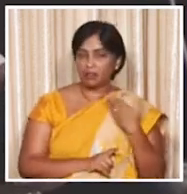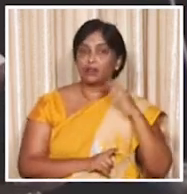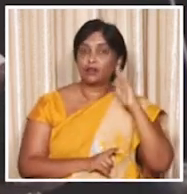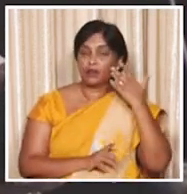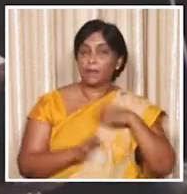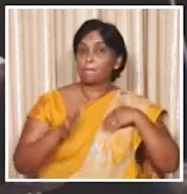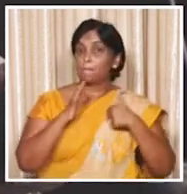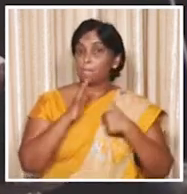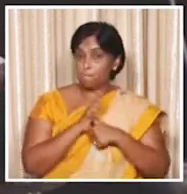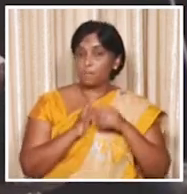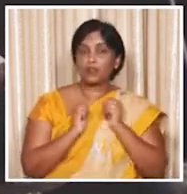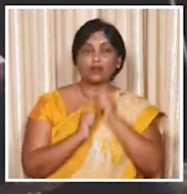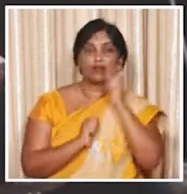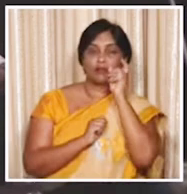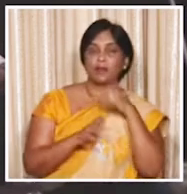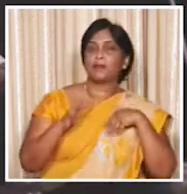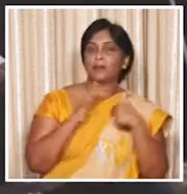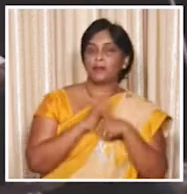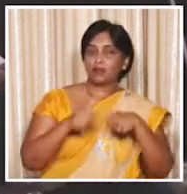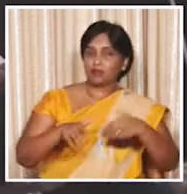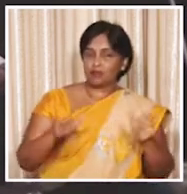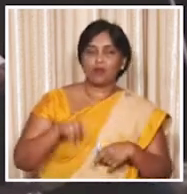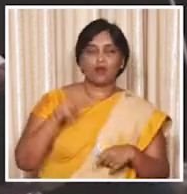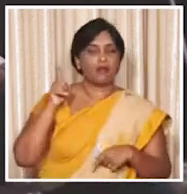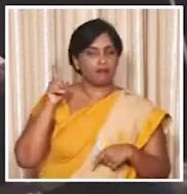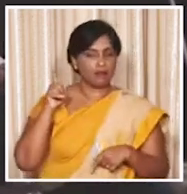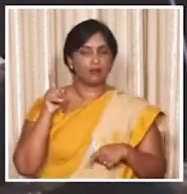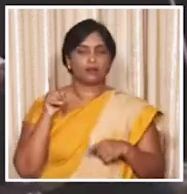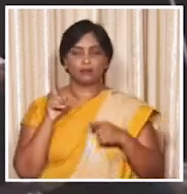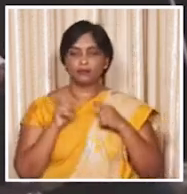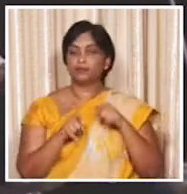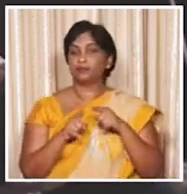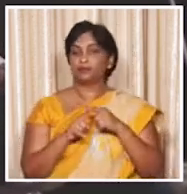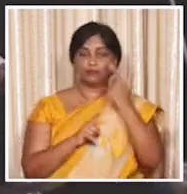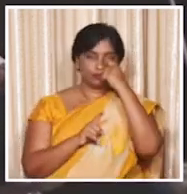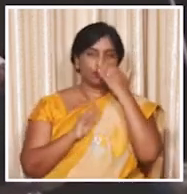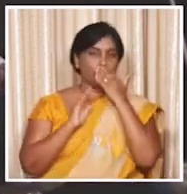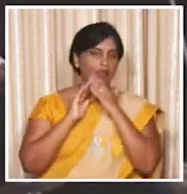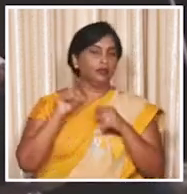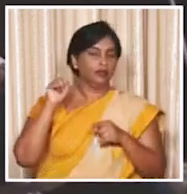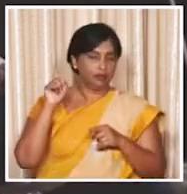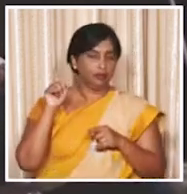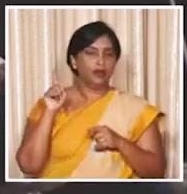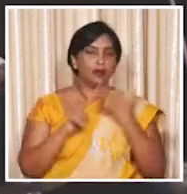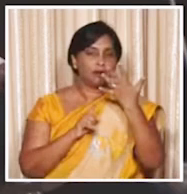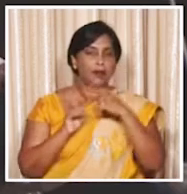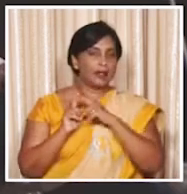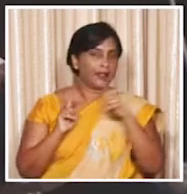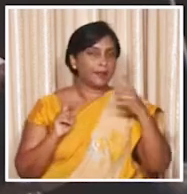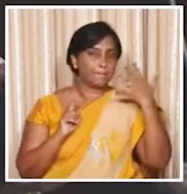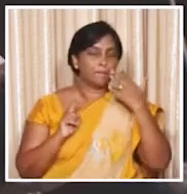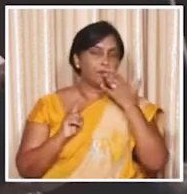தான் என்று அந்த கடமைகளில் இருக்கிறார்கள். அல்லப்பட்டியிலே இருக்கின்ற ஒரு மெதரிஸ்ட பாடசாலை, 5 வரையும் உள்ள மெதரிஸ்ட பாடசாலையில்